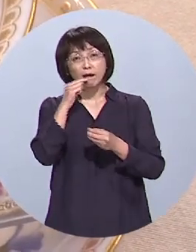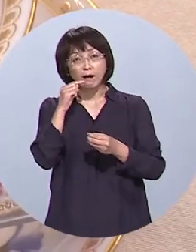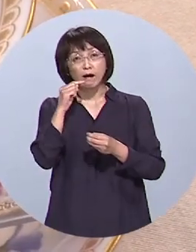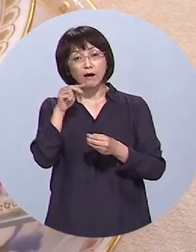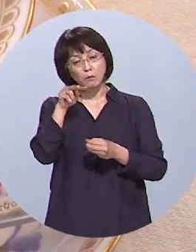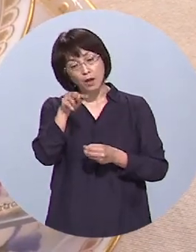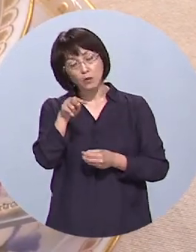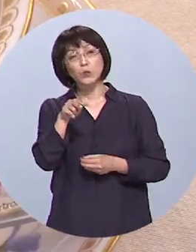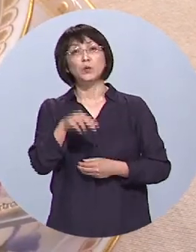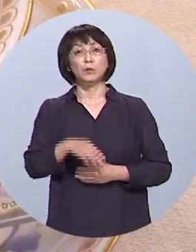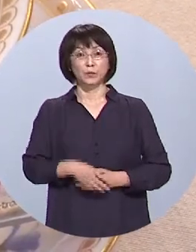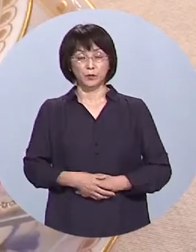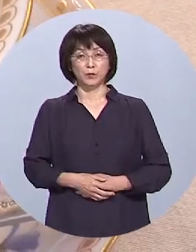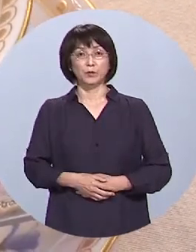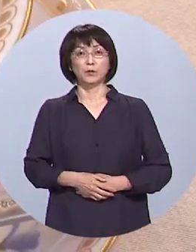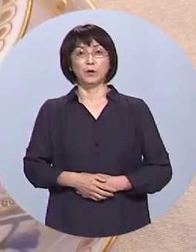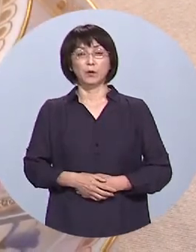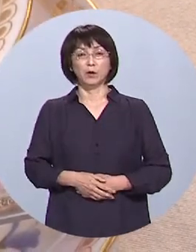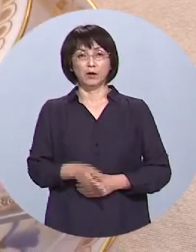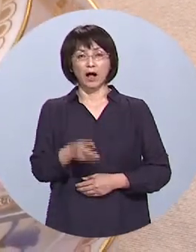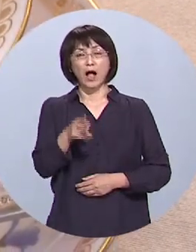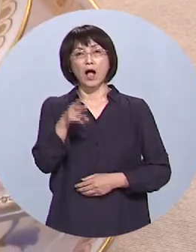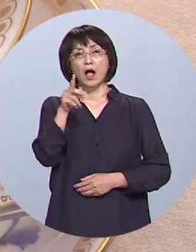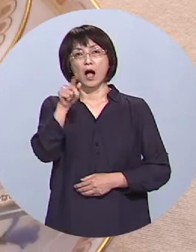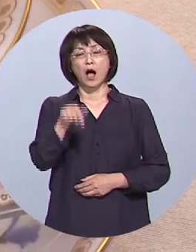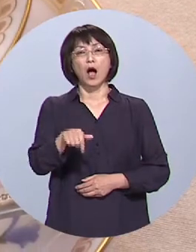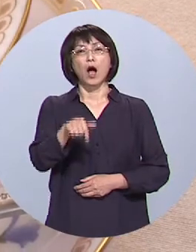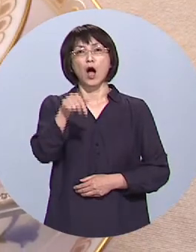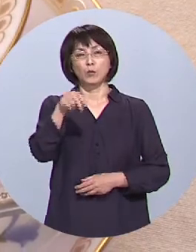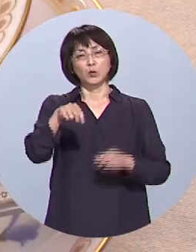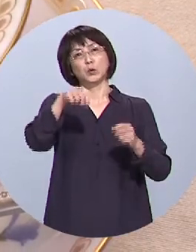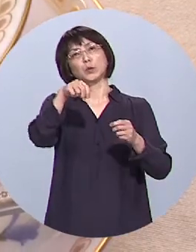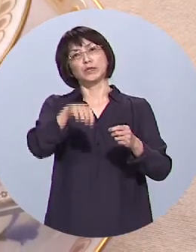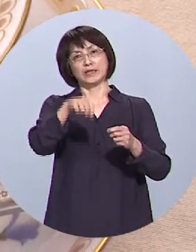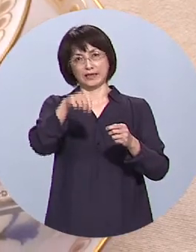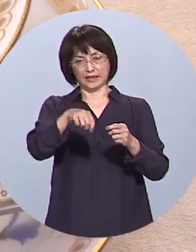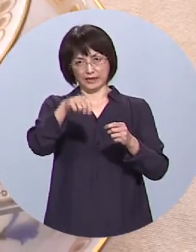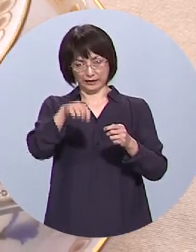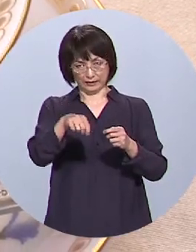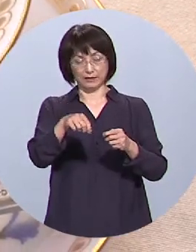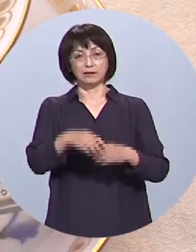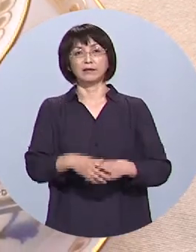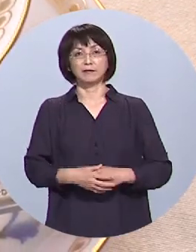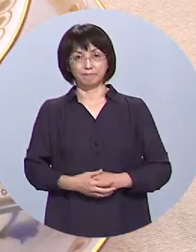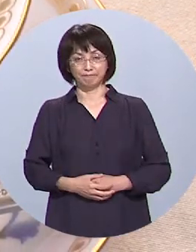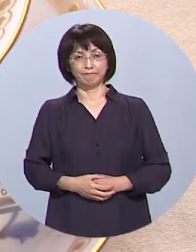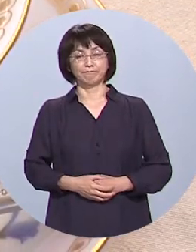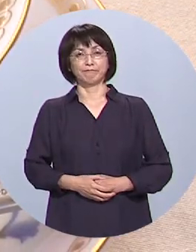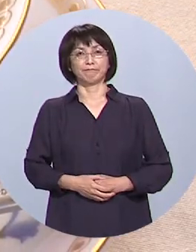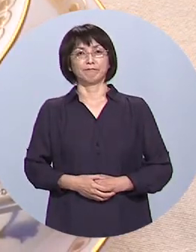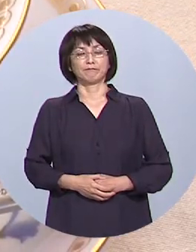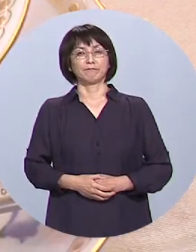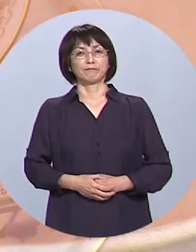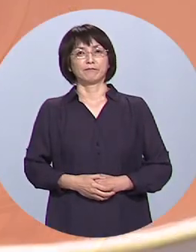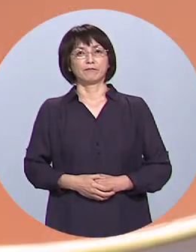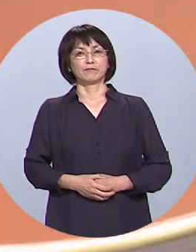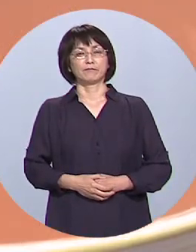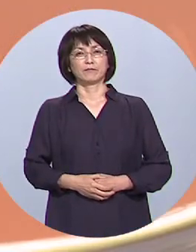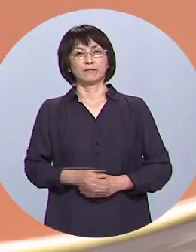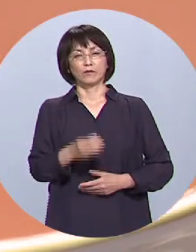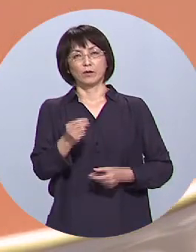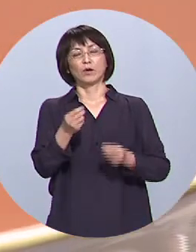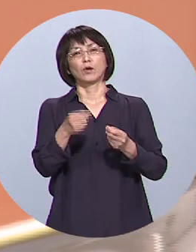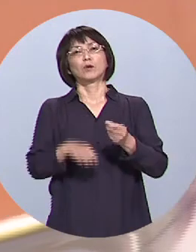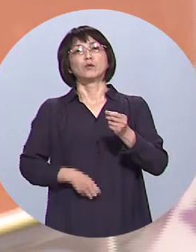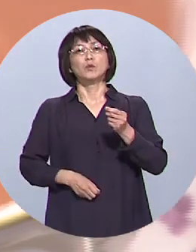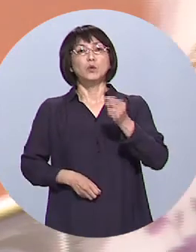ね。 はい、こちらハーブティーになっていて、はい、中にローズヒップとかも一緒にブレンドしているので、 そうなんですね。 はい、すっきりお飲みい